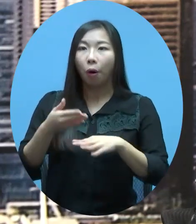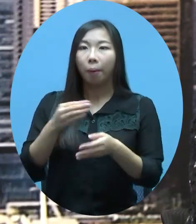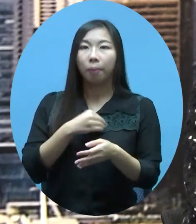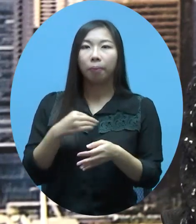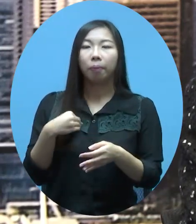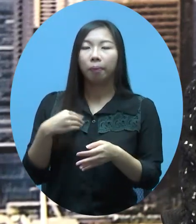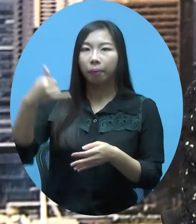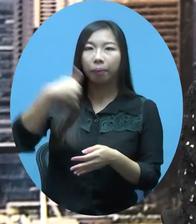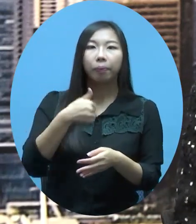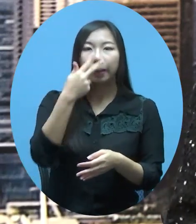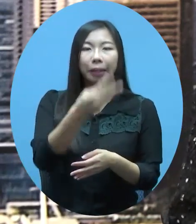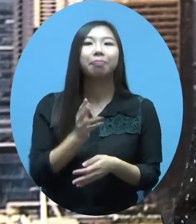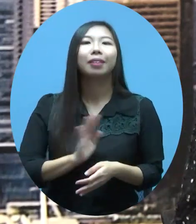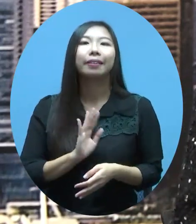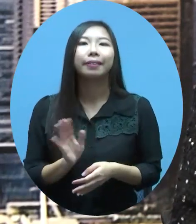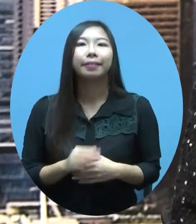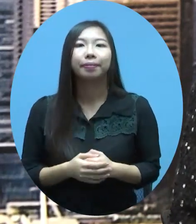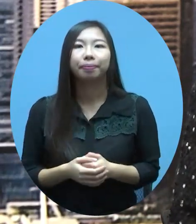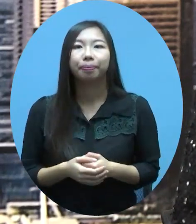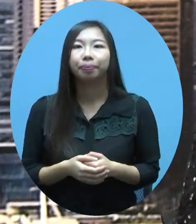樣。咁